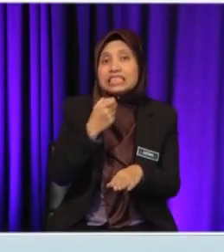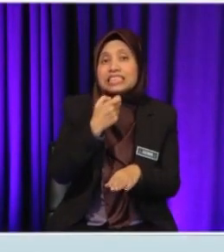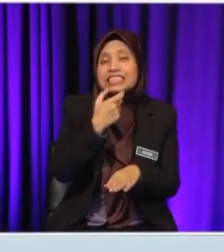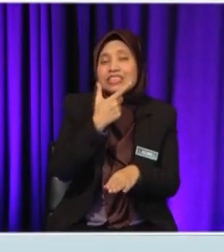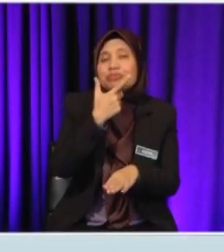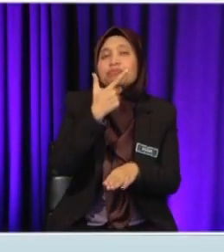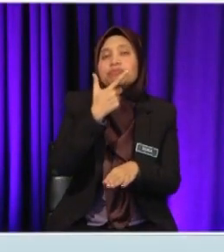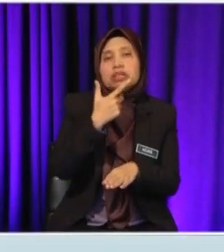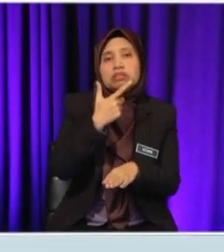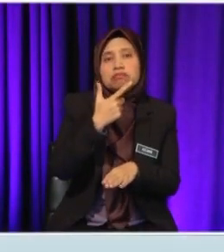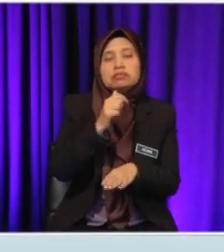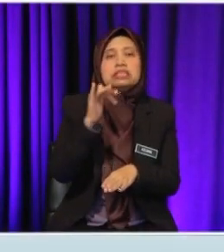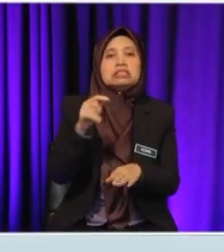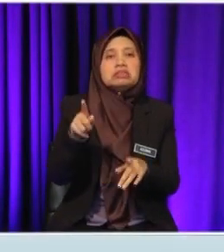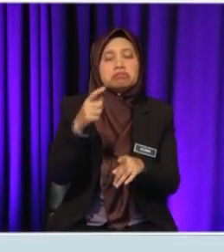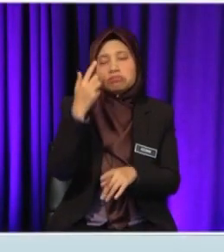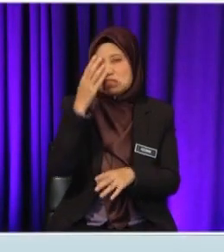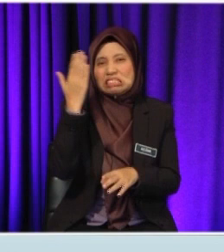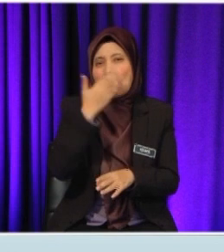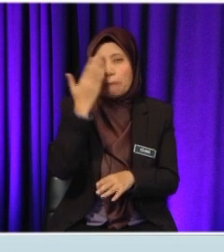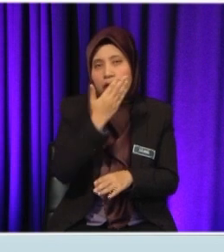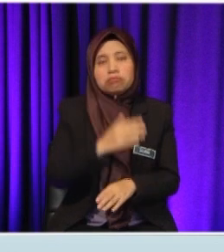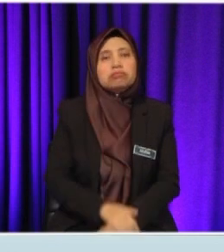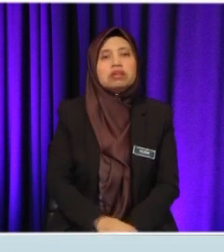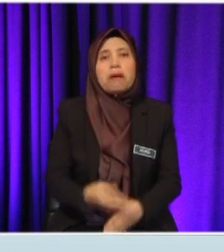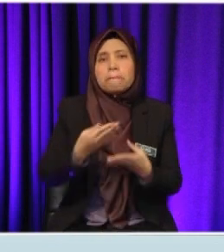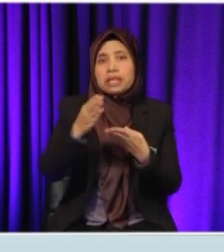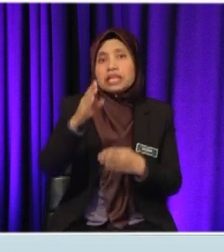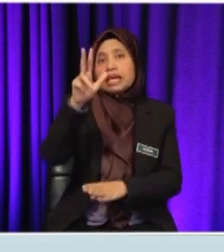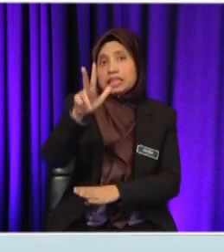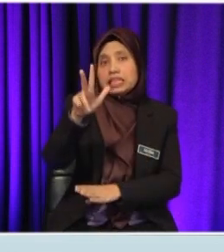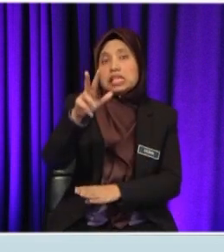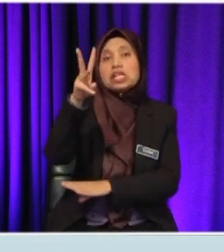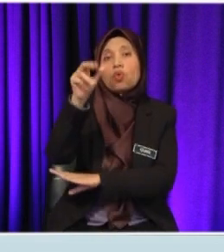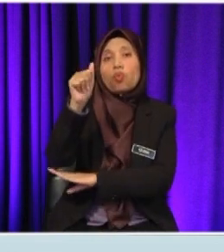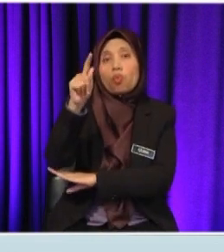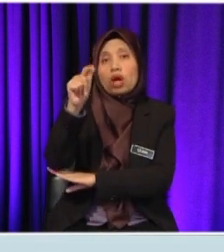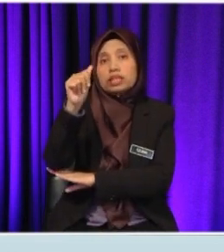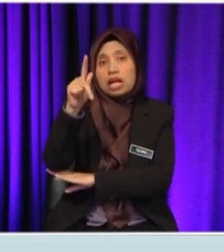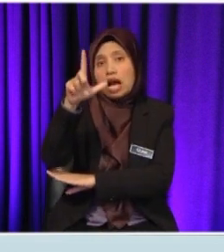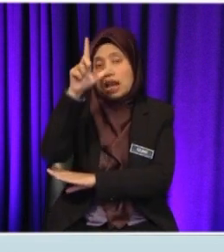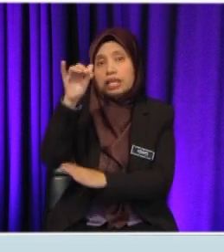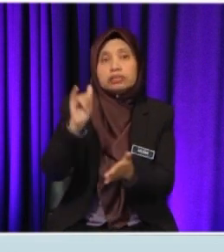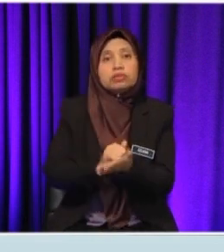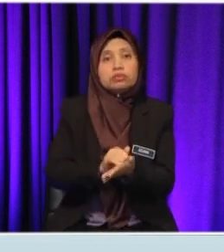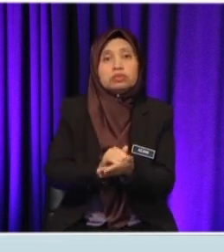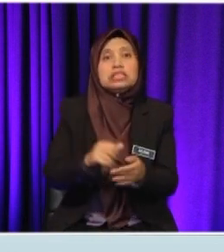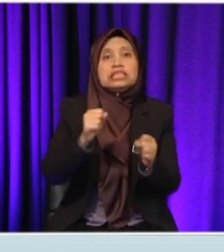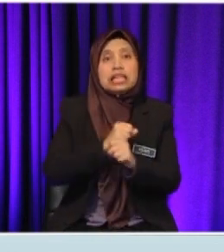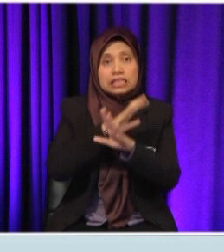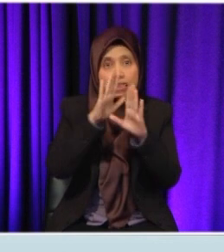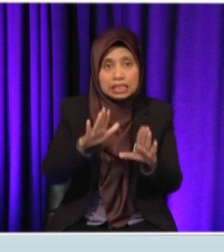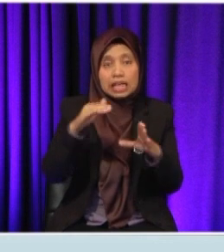sama hatta ketika sibuk berbicara sekalipun. Berikan 3 perwatakan lelaki itu. Dinyatakan